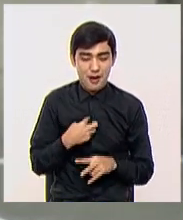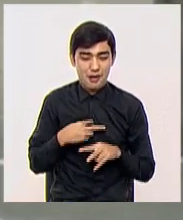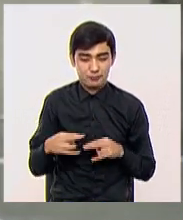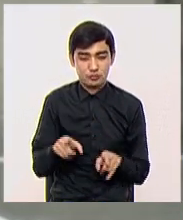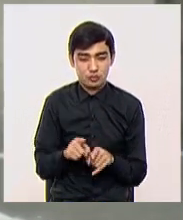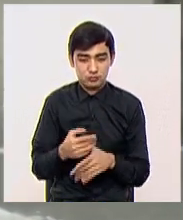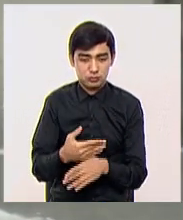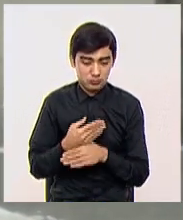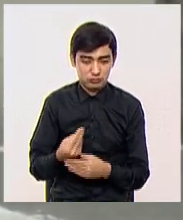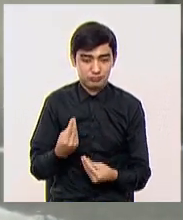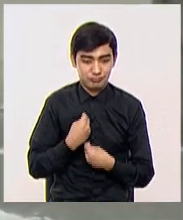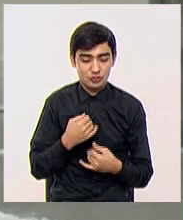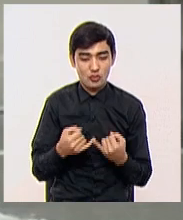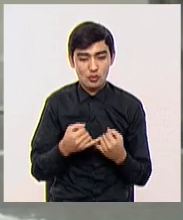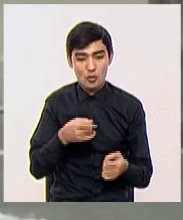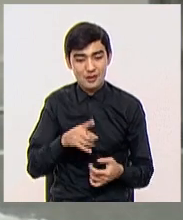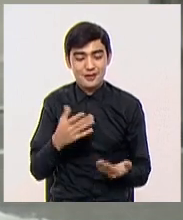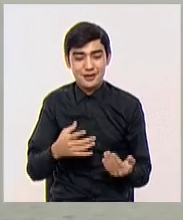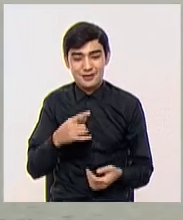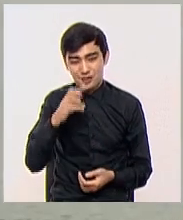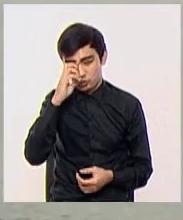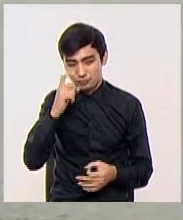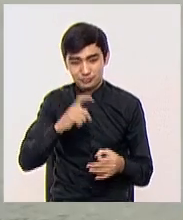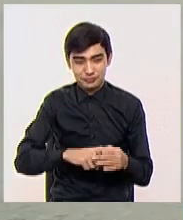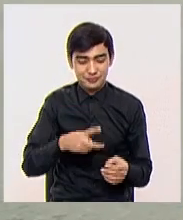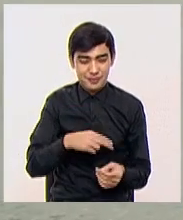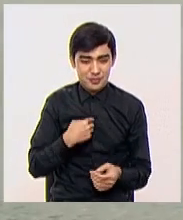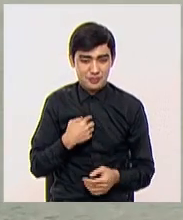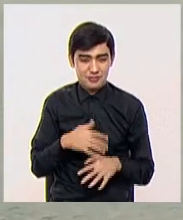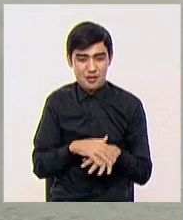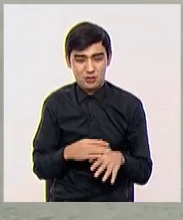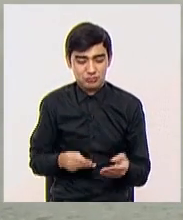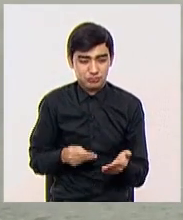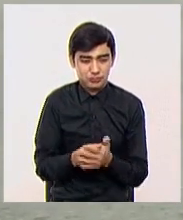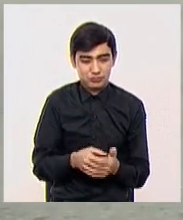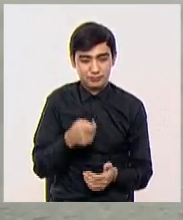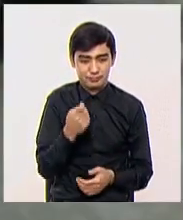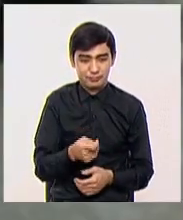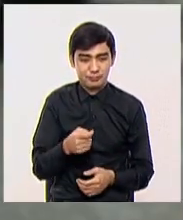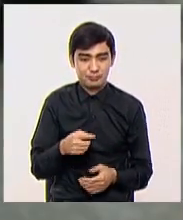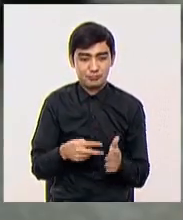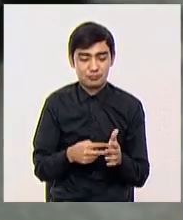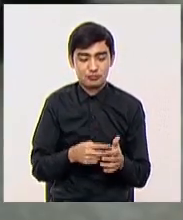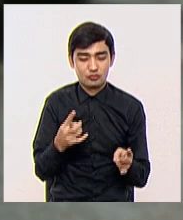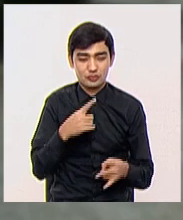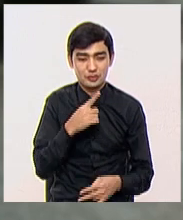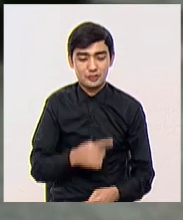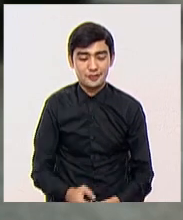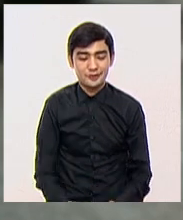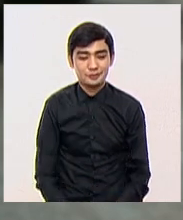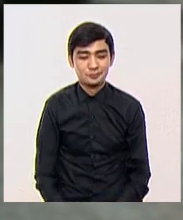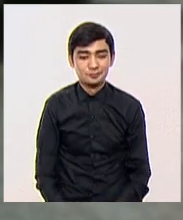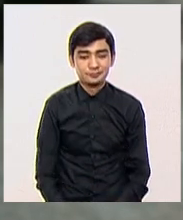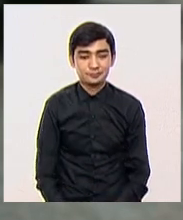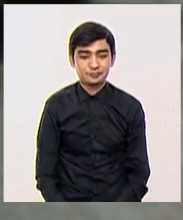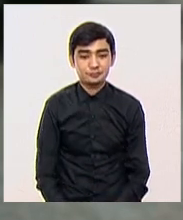көмек қарастырсын, немесе мемлекеттік тіркеуді қара халықтың қалтасы көтеретіндей арзандатсын деп отыр. Жанар Қожанова,